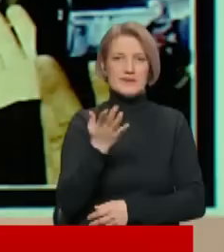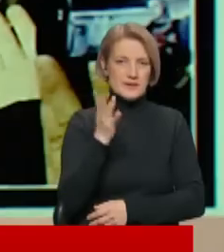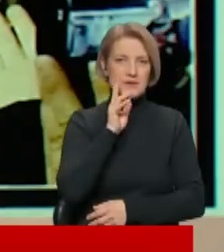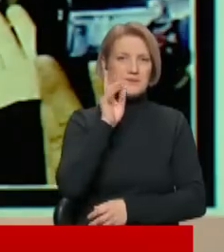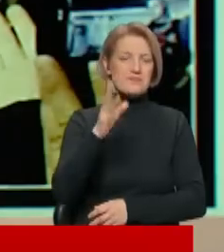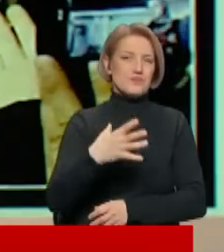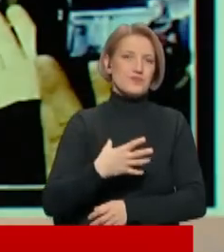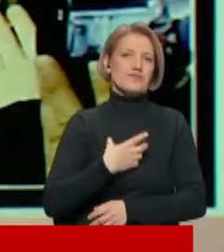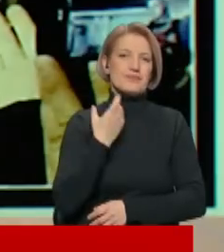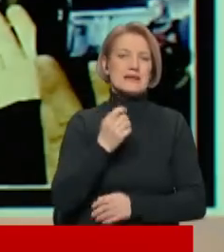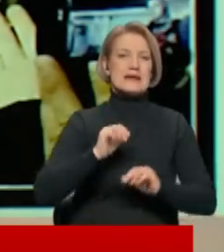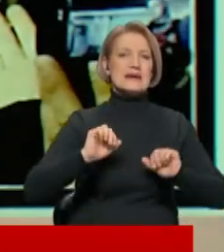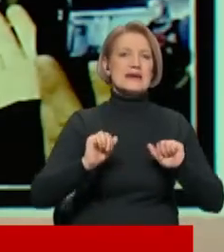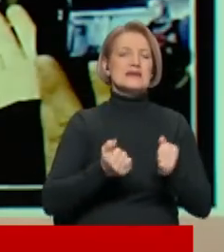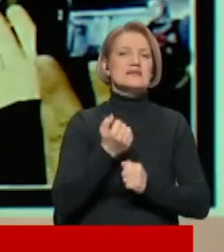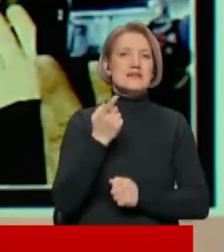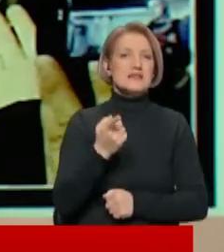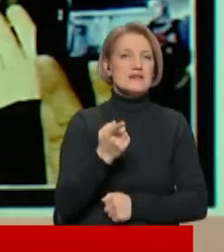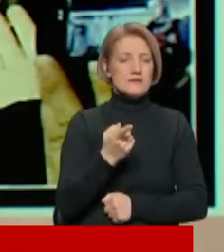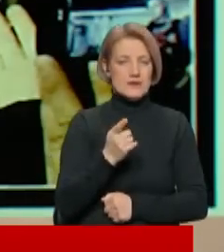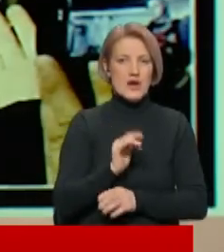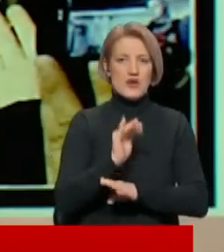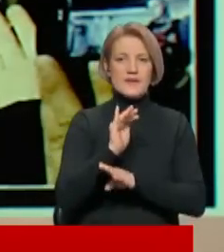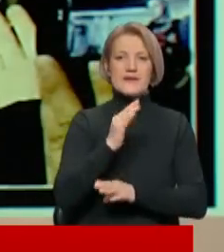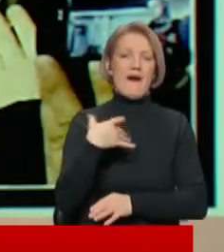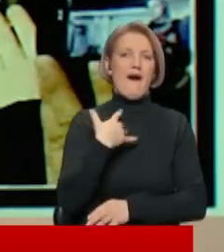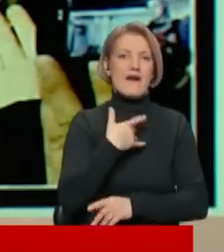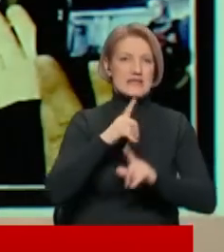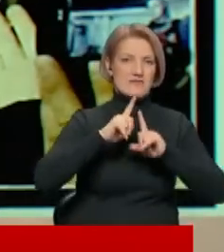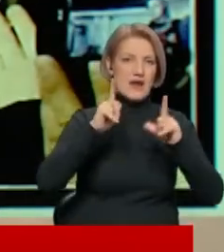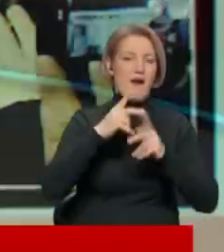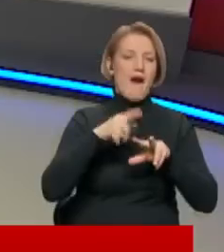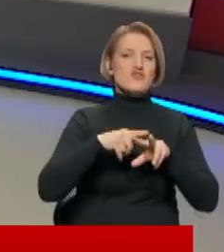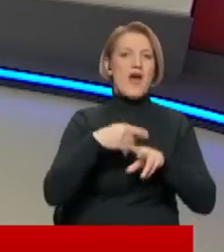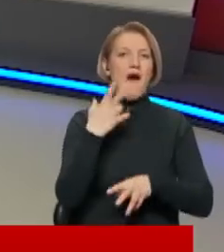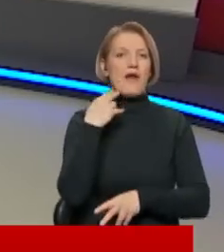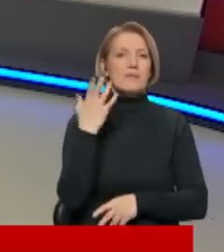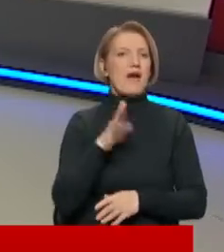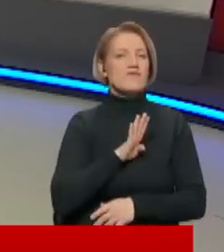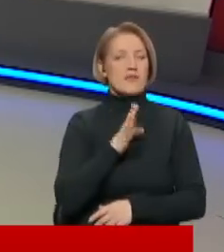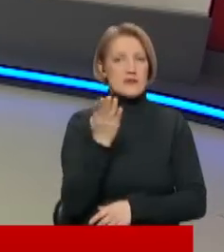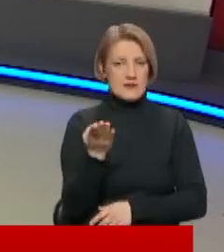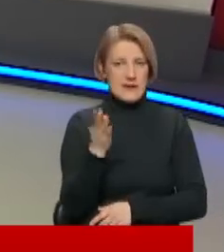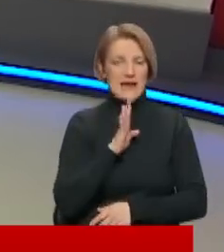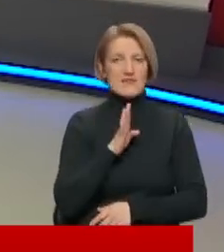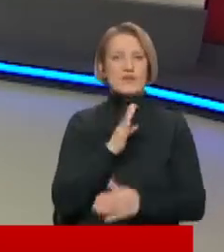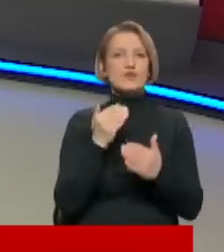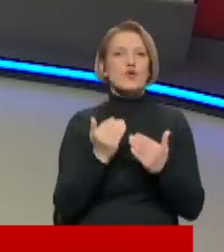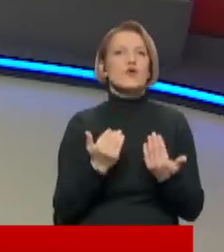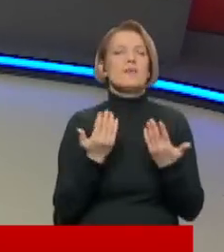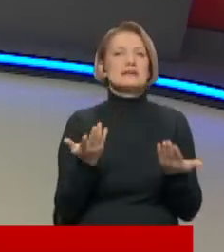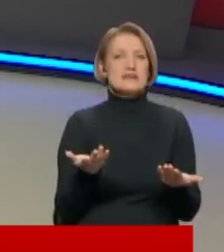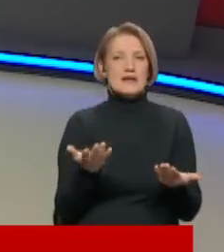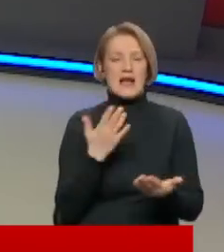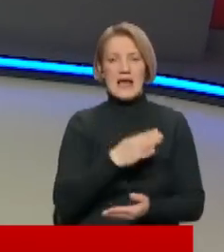yakan sözleri krizin vurduğu Bir annenin feryadı Ayşe Hanım evlatları evlatlarını doyuramadığını